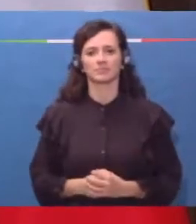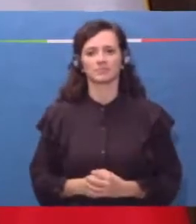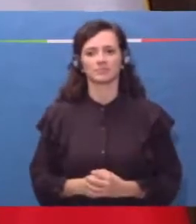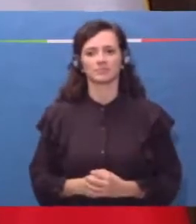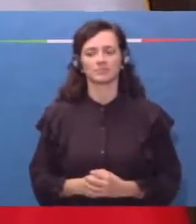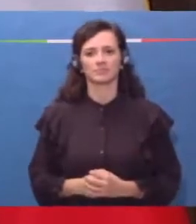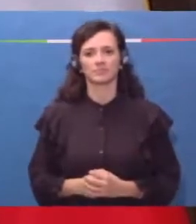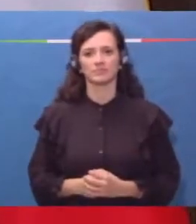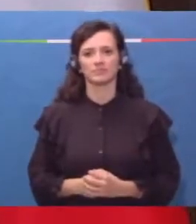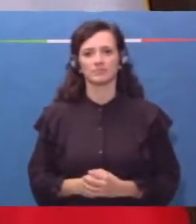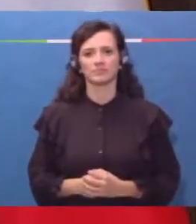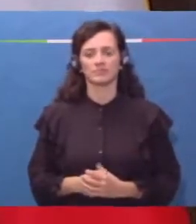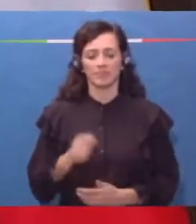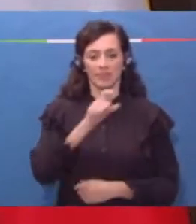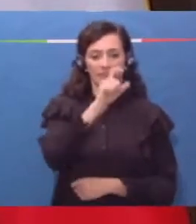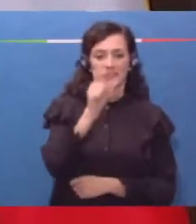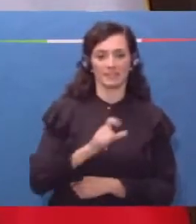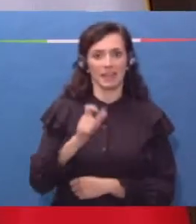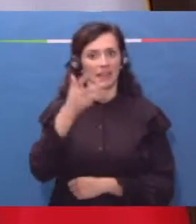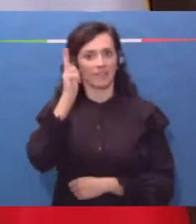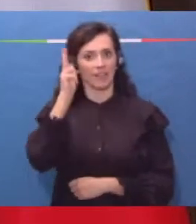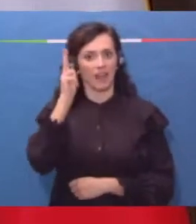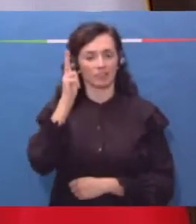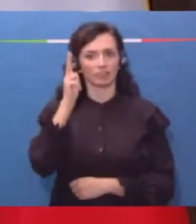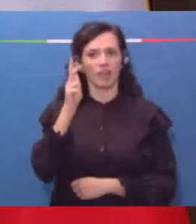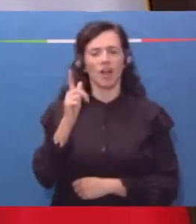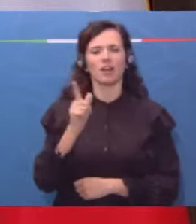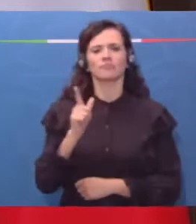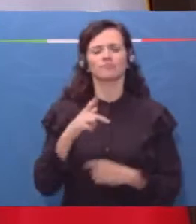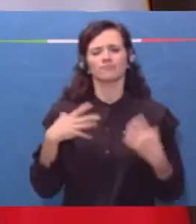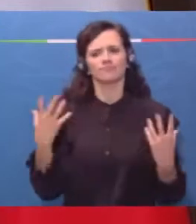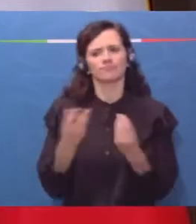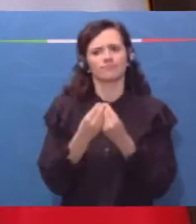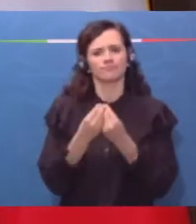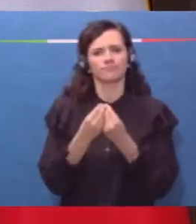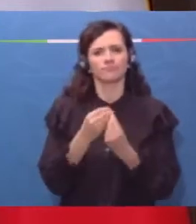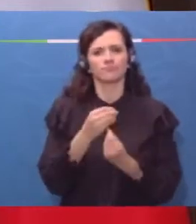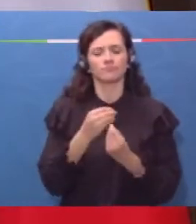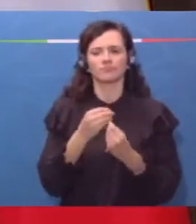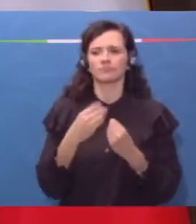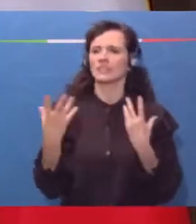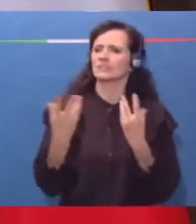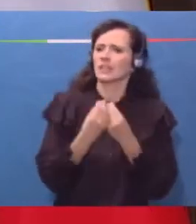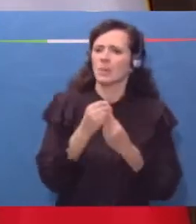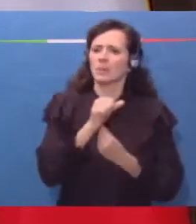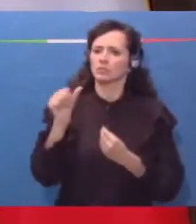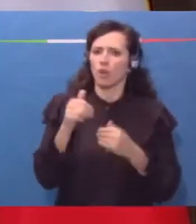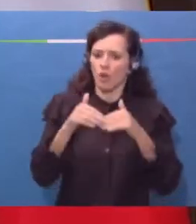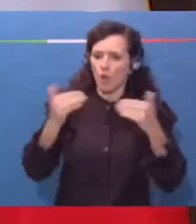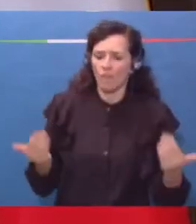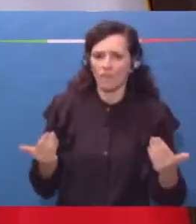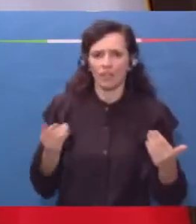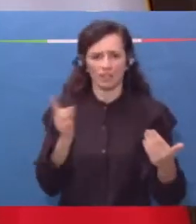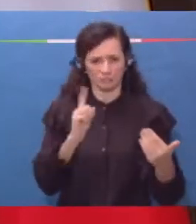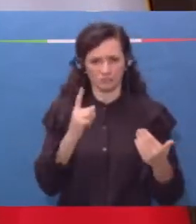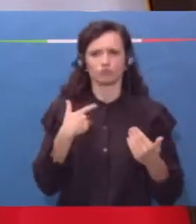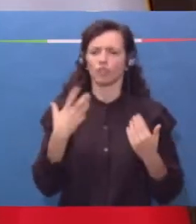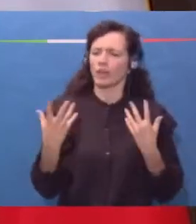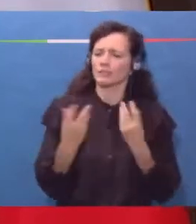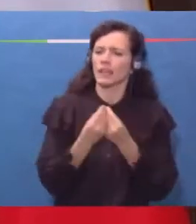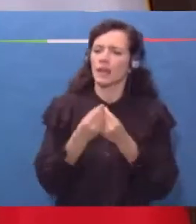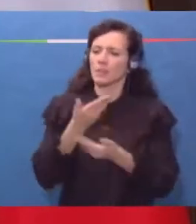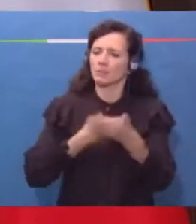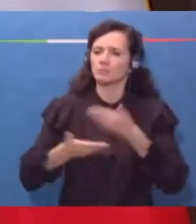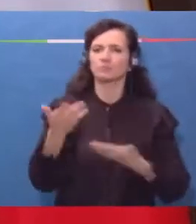Noi, Italia e Francia, condividiamo molto più dei confini, la nostra storia, la